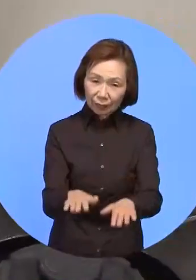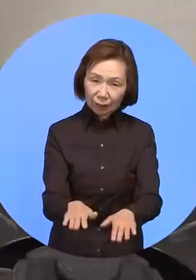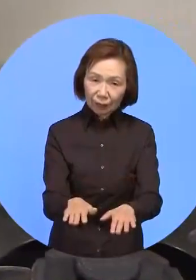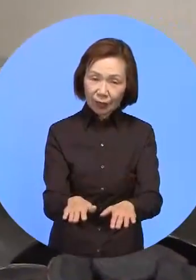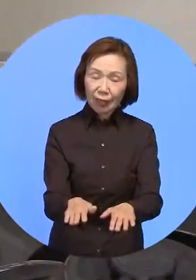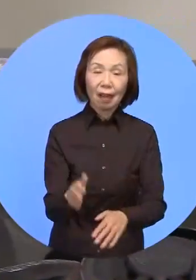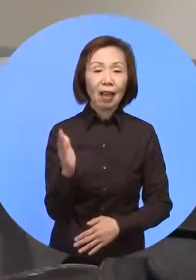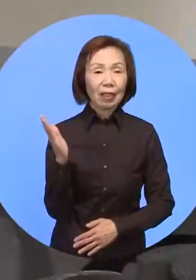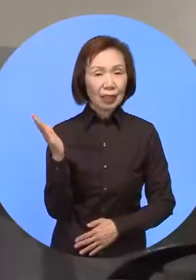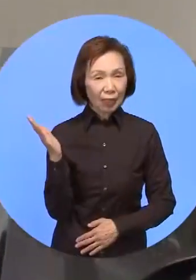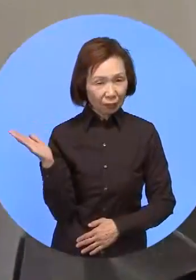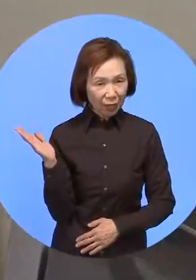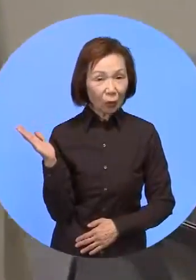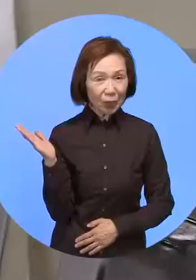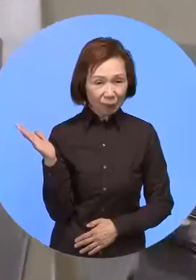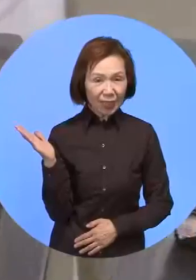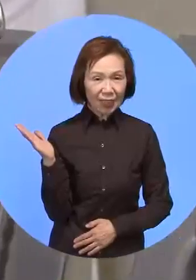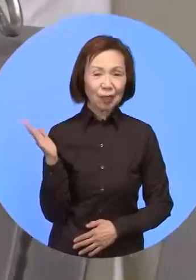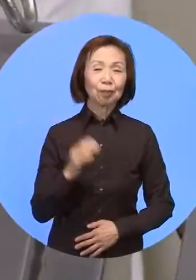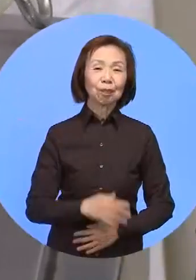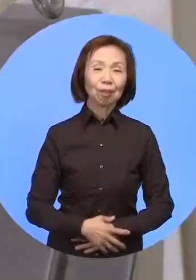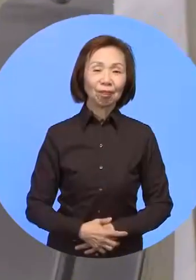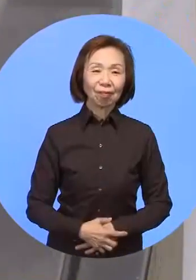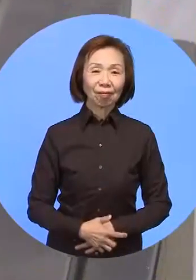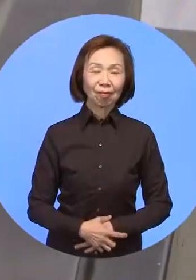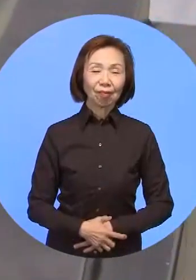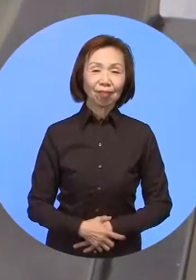ざるでこします。